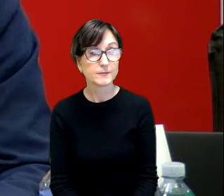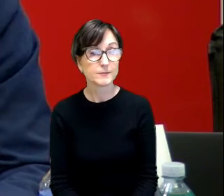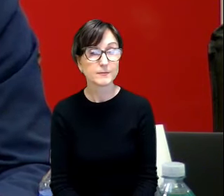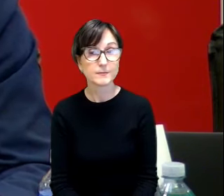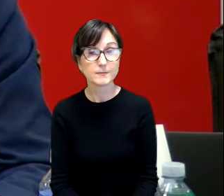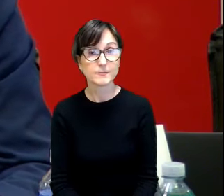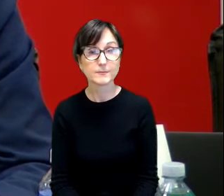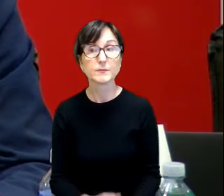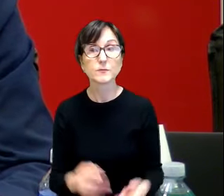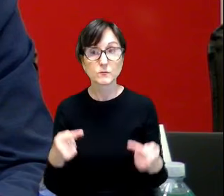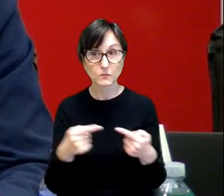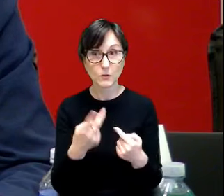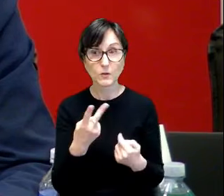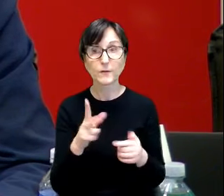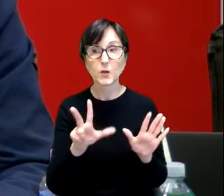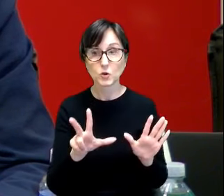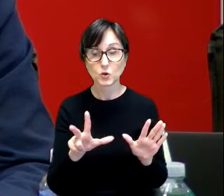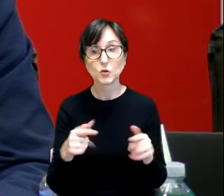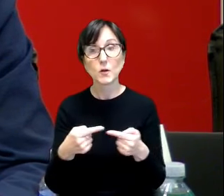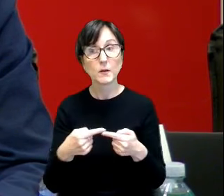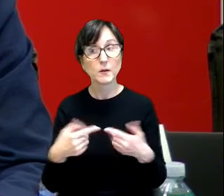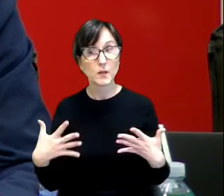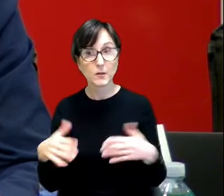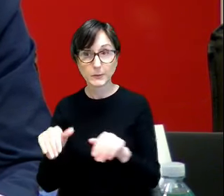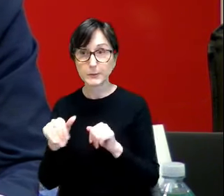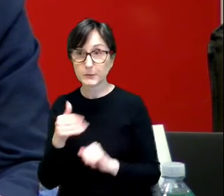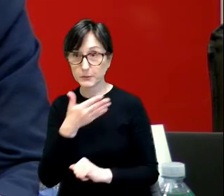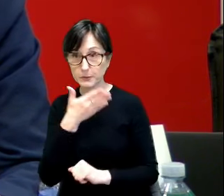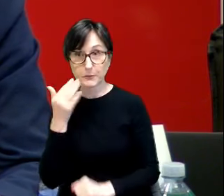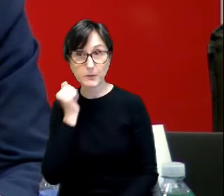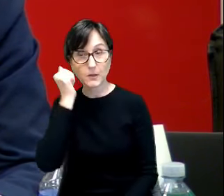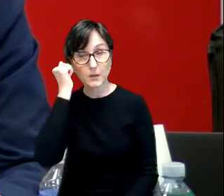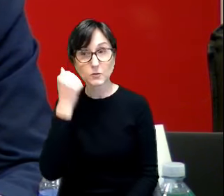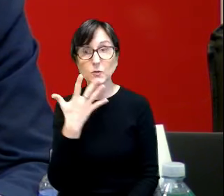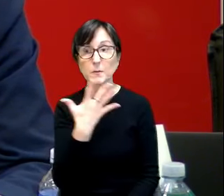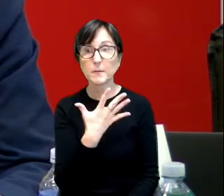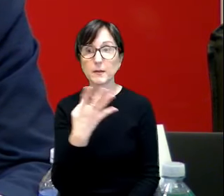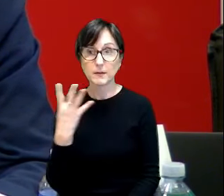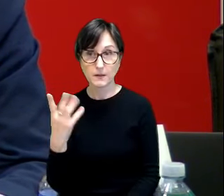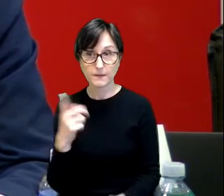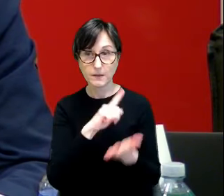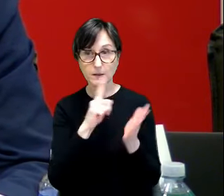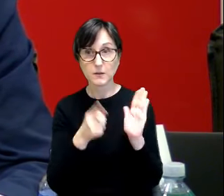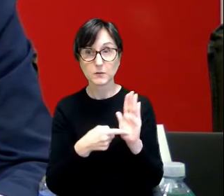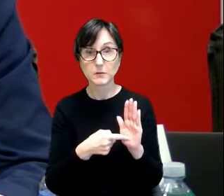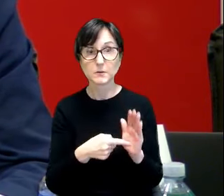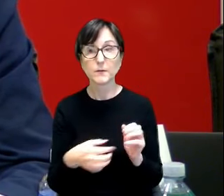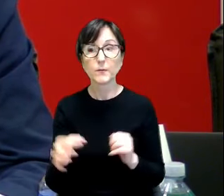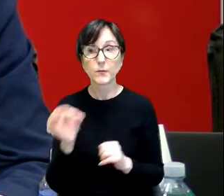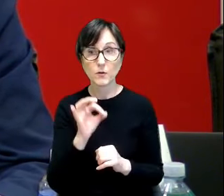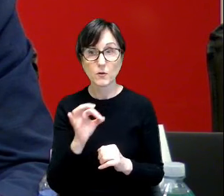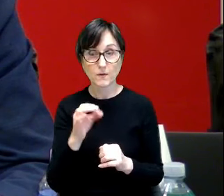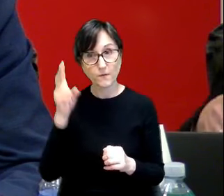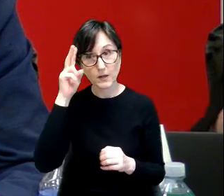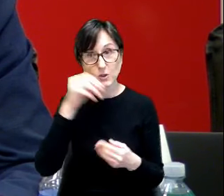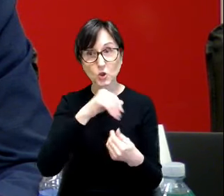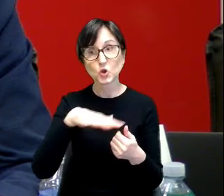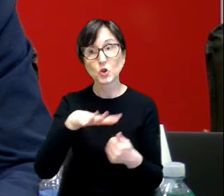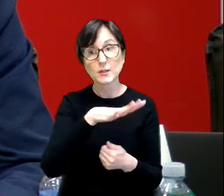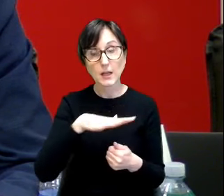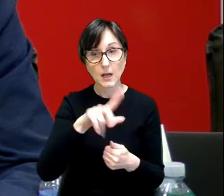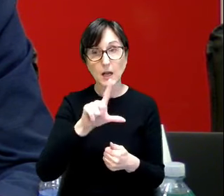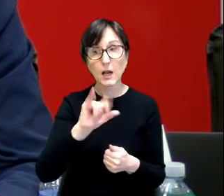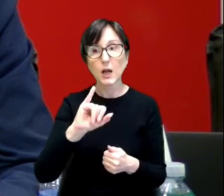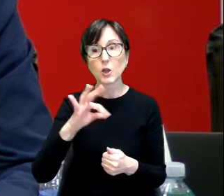už 28 prieš ir susilaikiusių nėra ačiū 54 darbotvarkės klausimas dėl valstybinės žemės sklypo litorinos